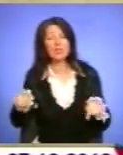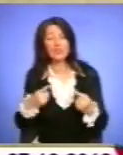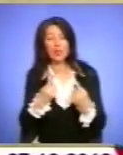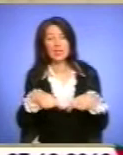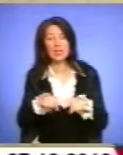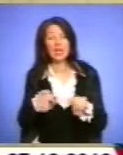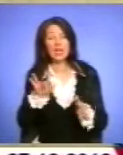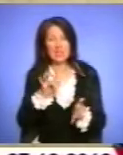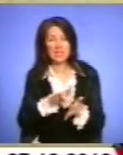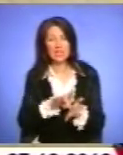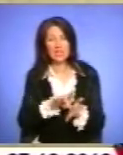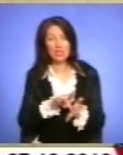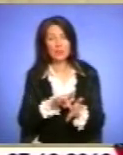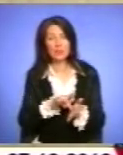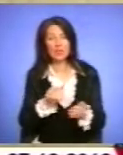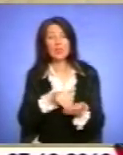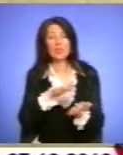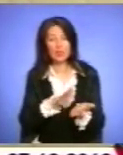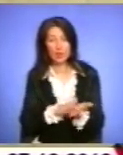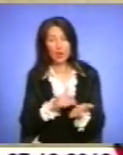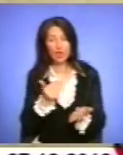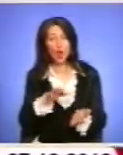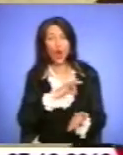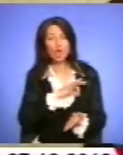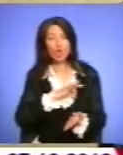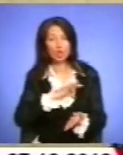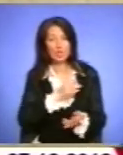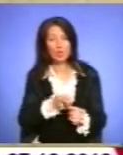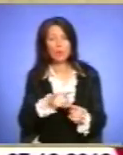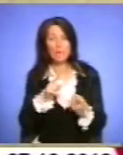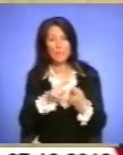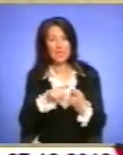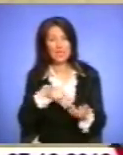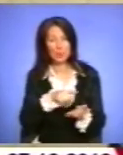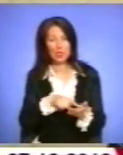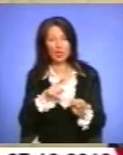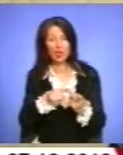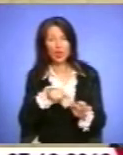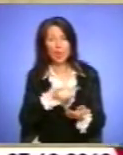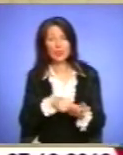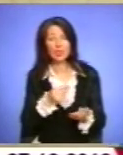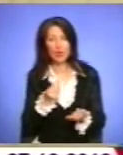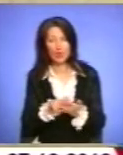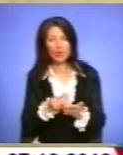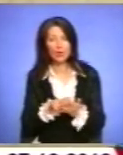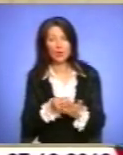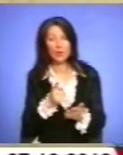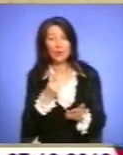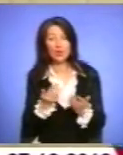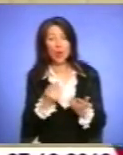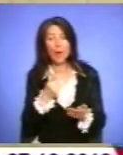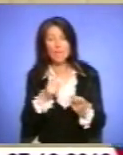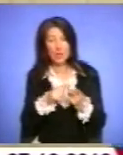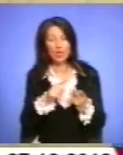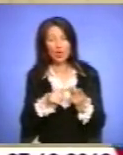такий центр, зареєструвати його юридично. Це перше питання. І друге питання – це фінансування. Що перше питання, що